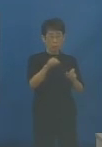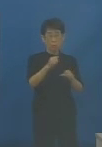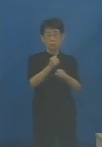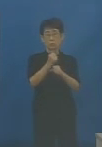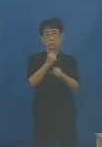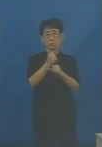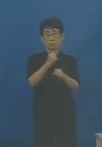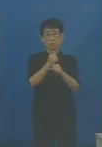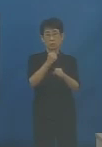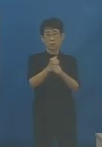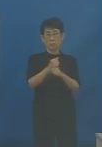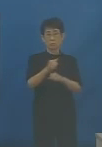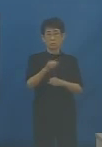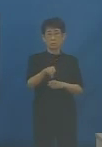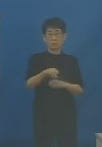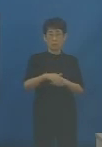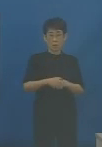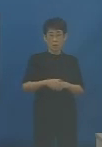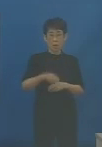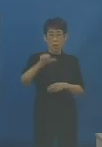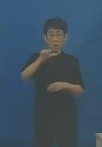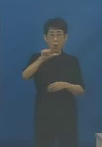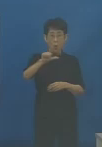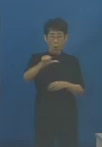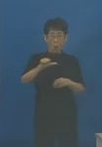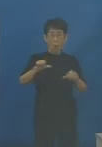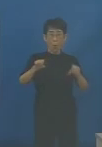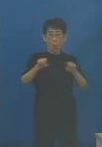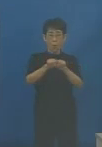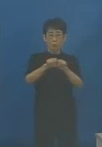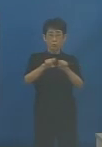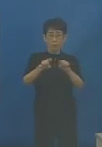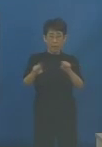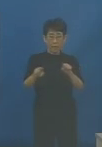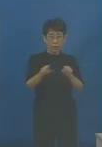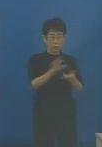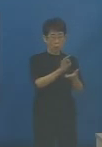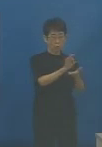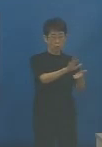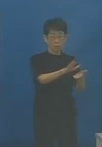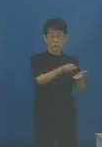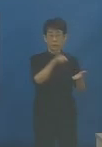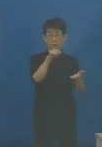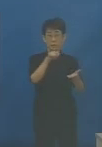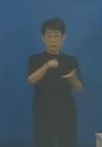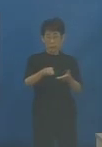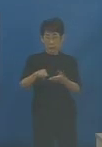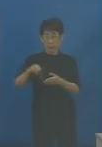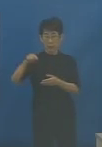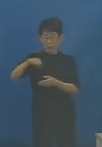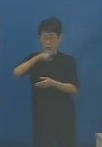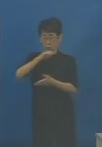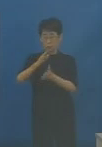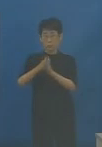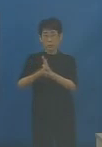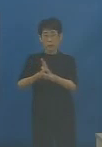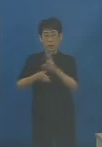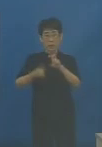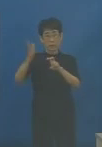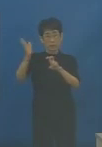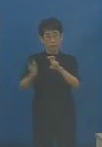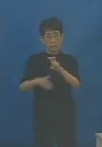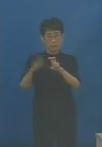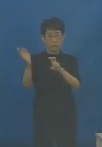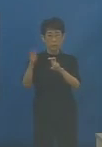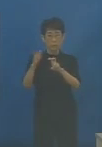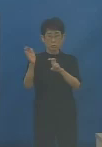でこれにつきましてもあの5億円の投資が見込まれて、私どもも2割程度は支援をしていけるかなというふうに考